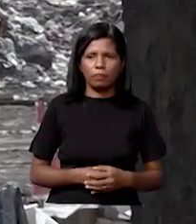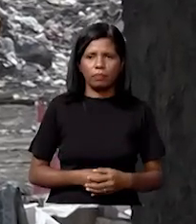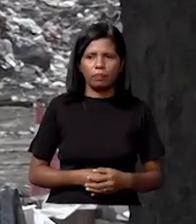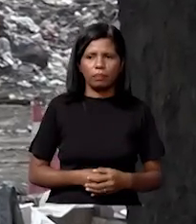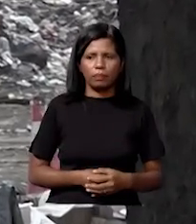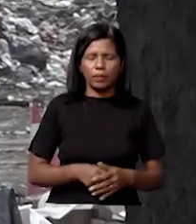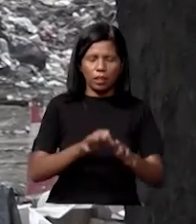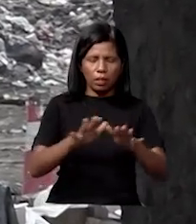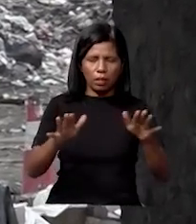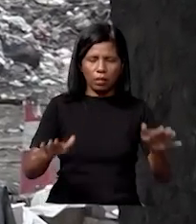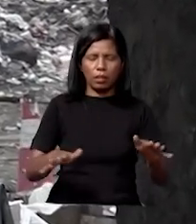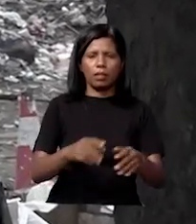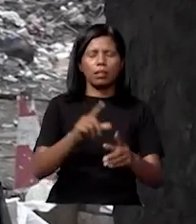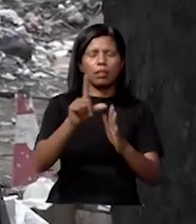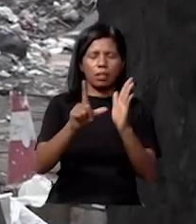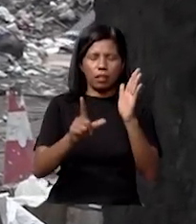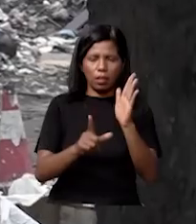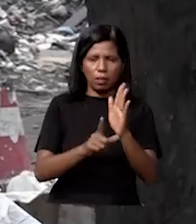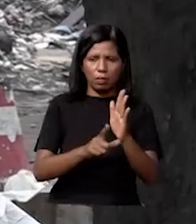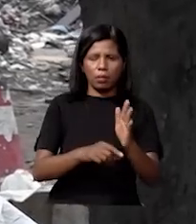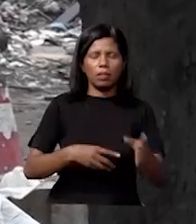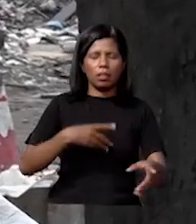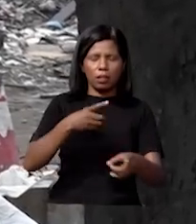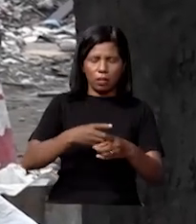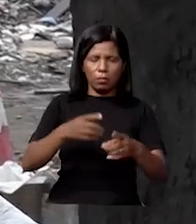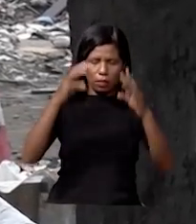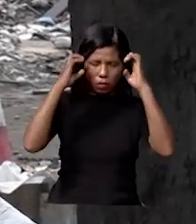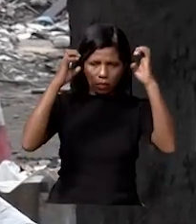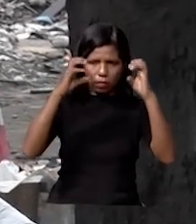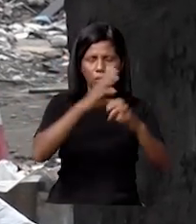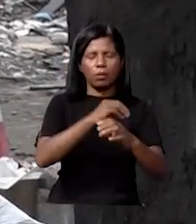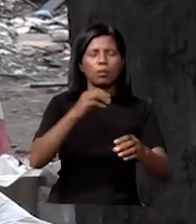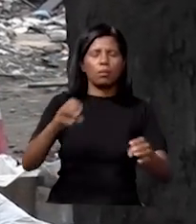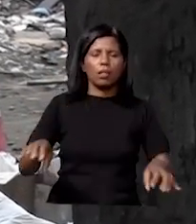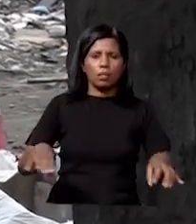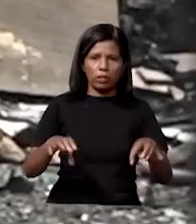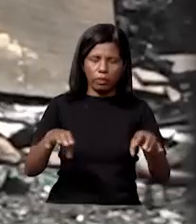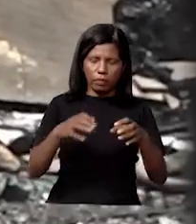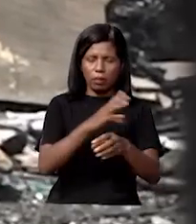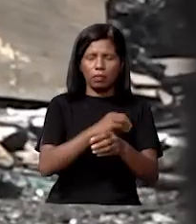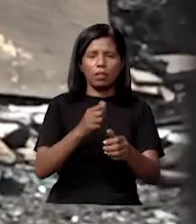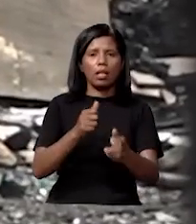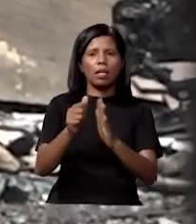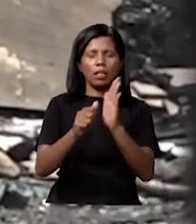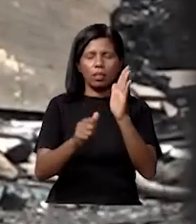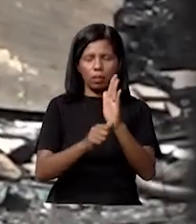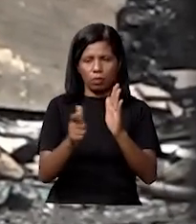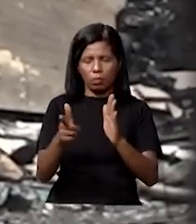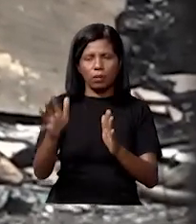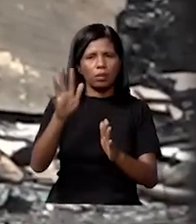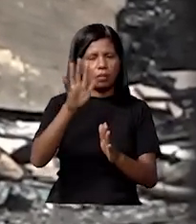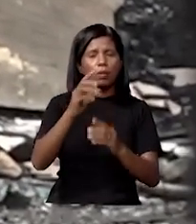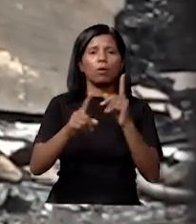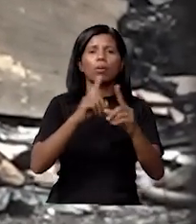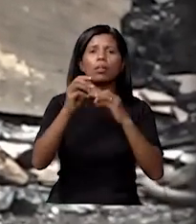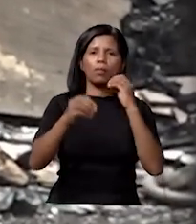barik capítulo tolo direito de educação no princípio quando ba sistema educativo artigo runu resen lima qualia quando